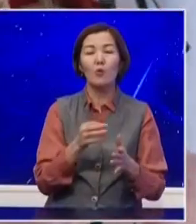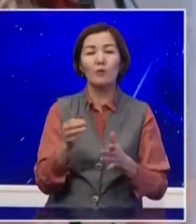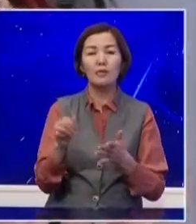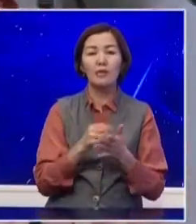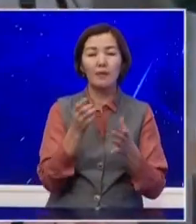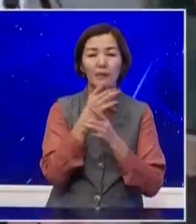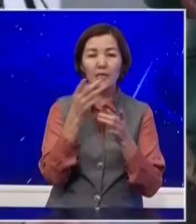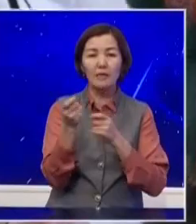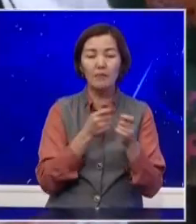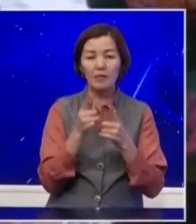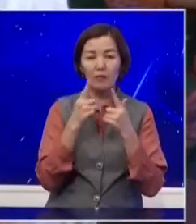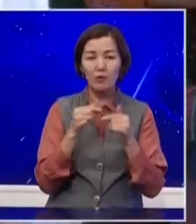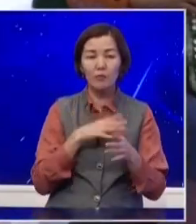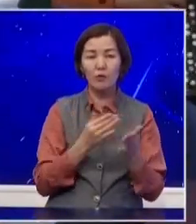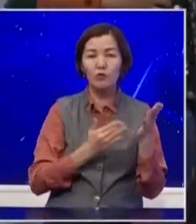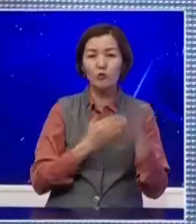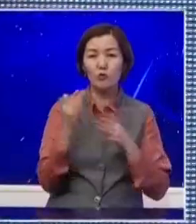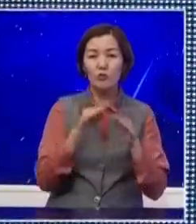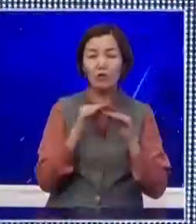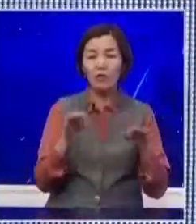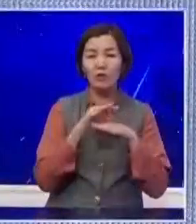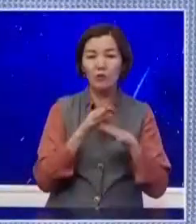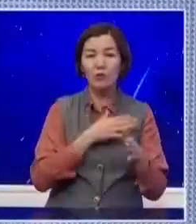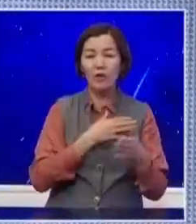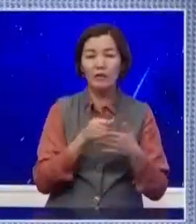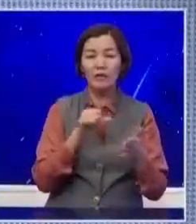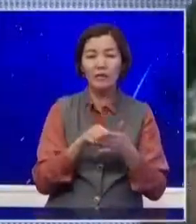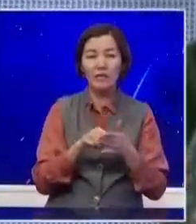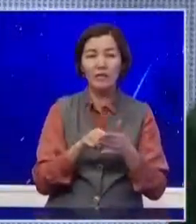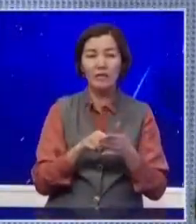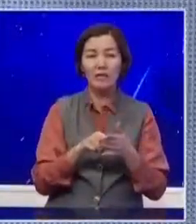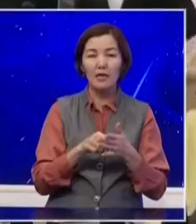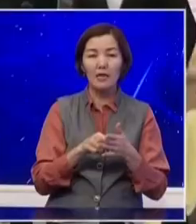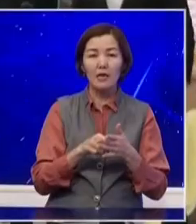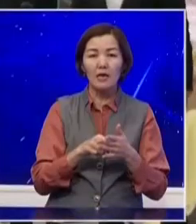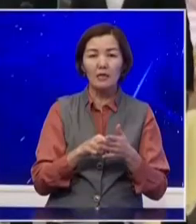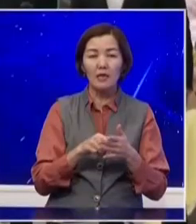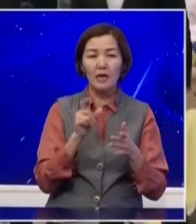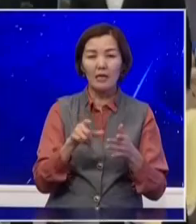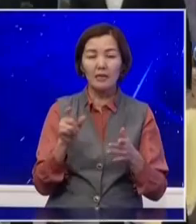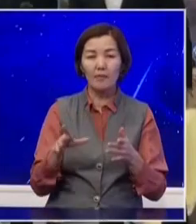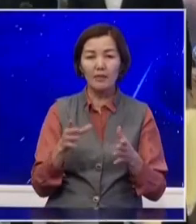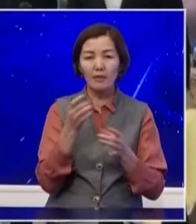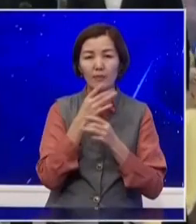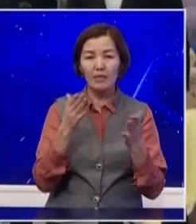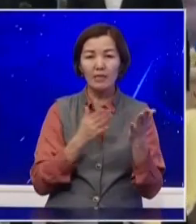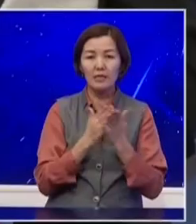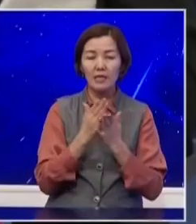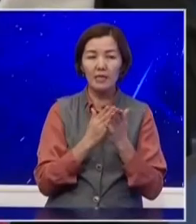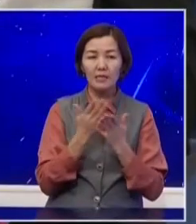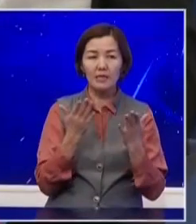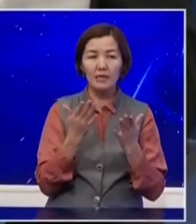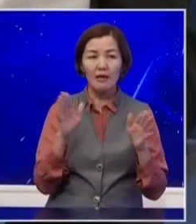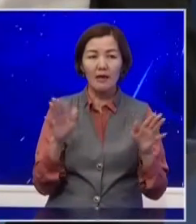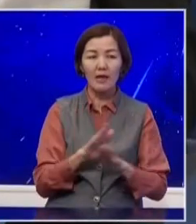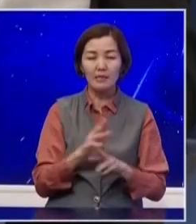басқармасы ұйымдастырған, оның жоғары деңгейде өтуіне атсалысқан ақынның атымен аталған аудан азаматтары, мәдениет саласы қызметкерлері ән